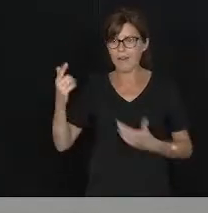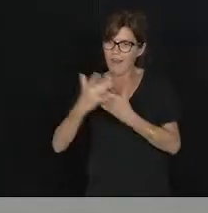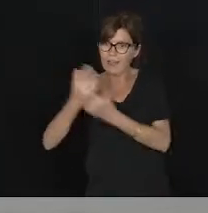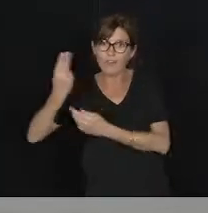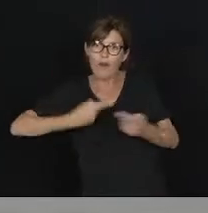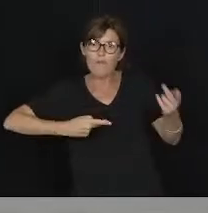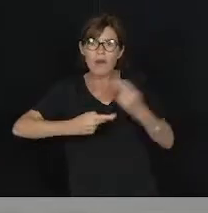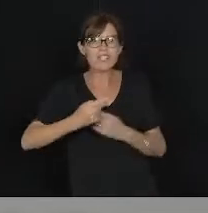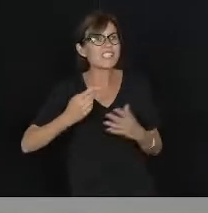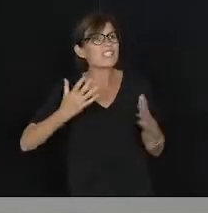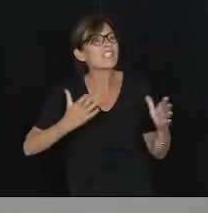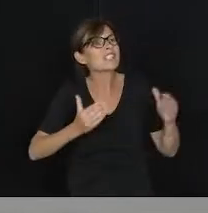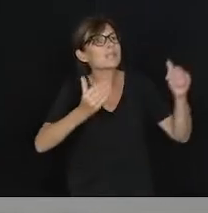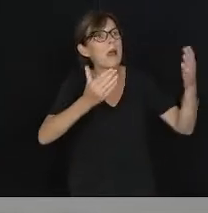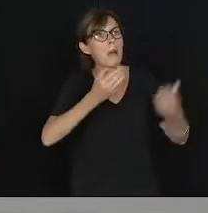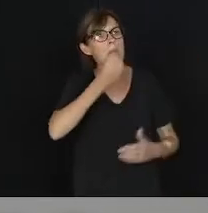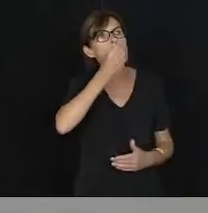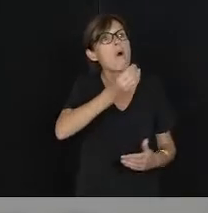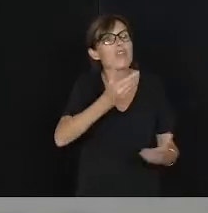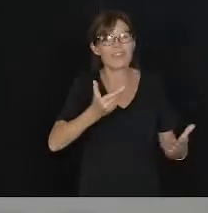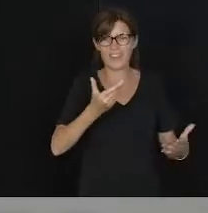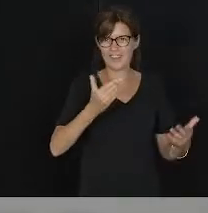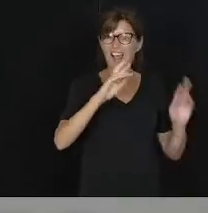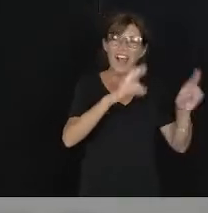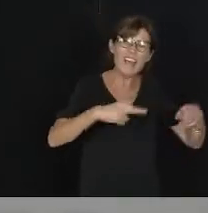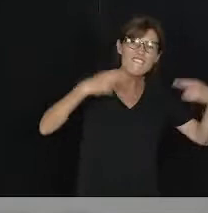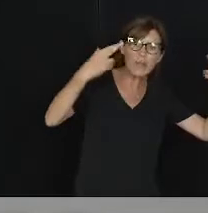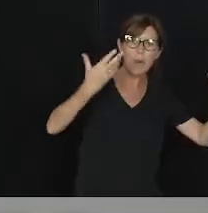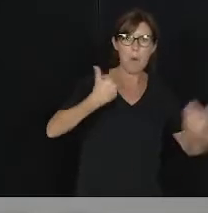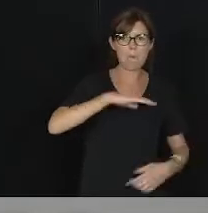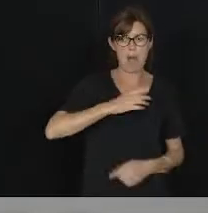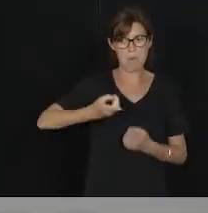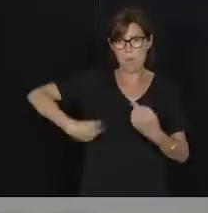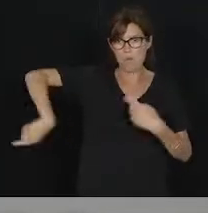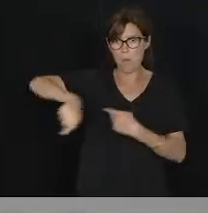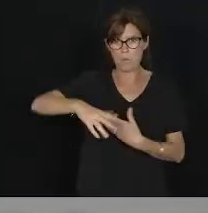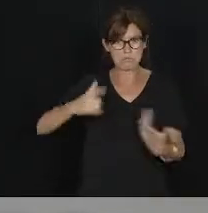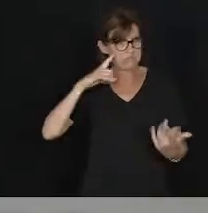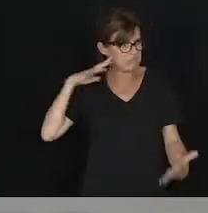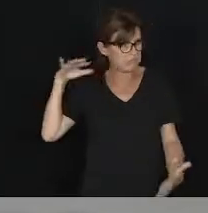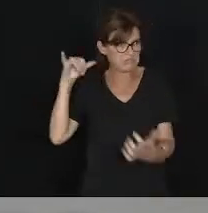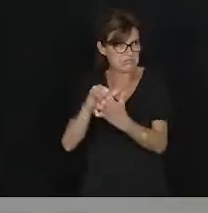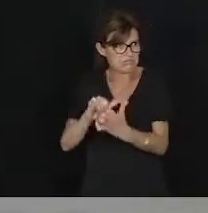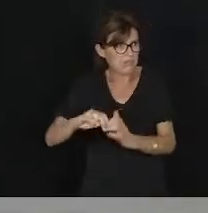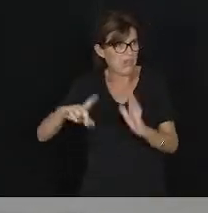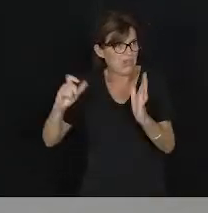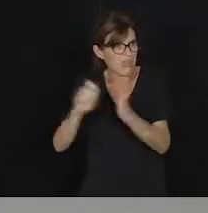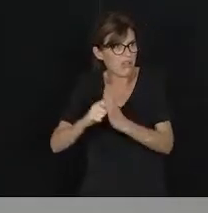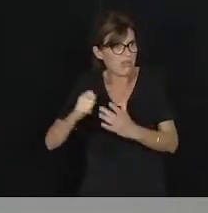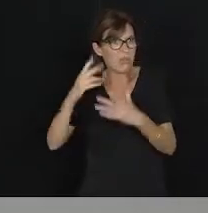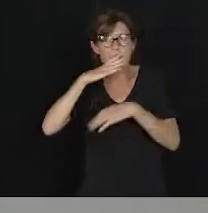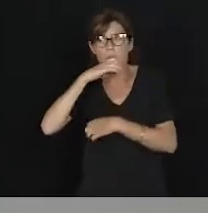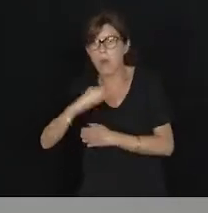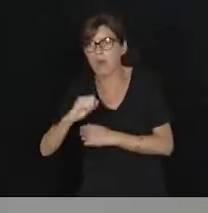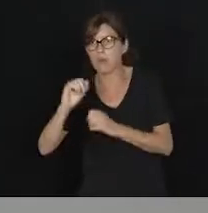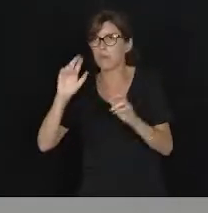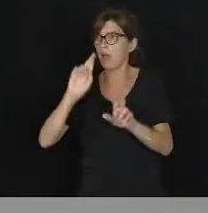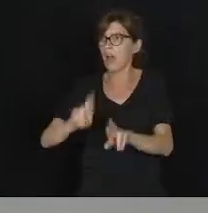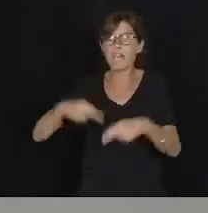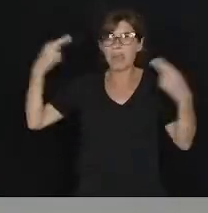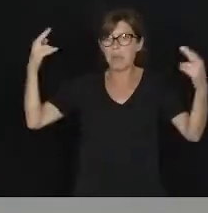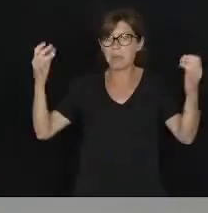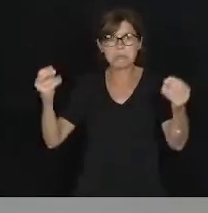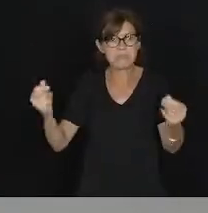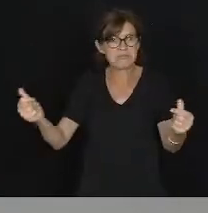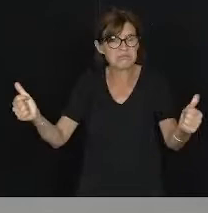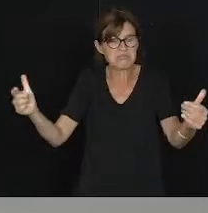l'Ascension, car pour nous, nous ne connaissons plus guère de différence des jours aux jours de fête depuis que nous sommes ici. » Alors, en soulignant